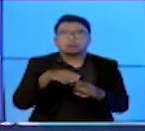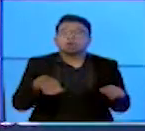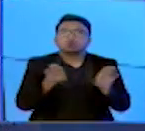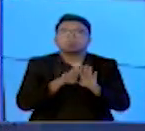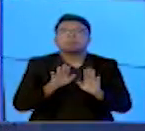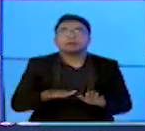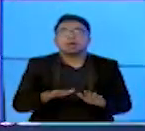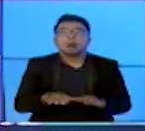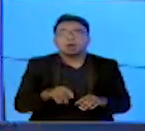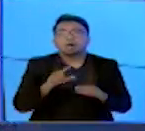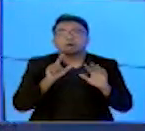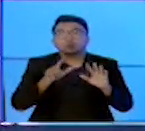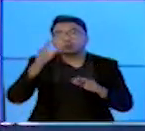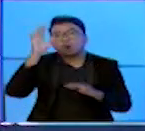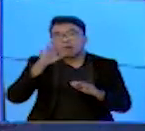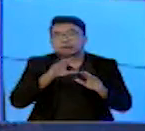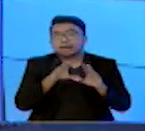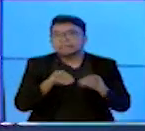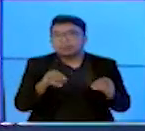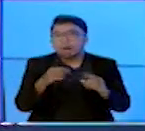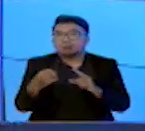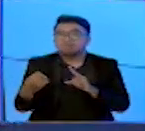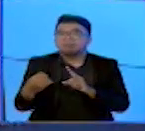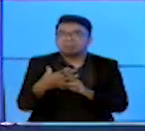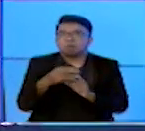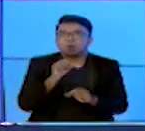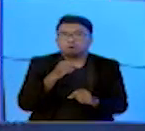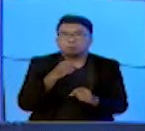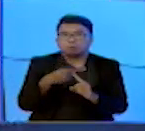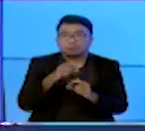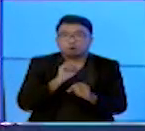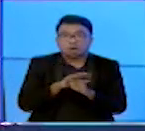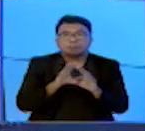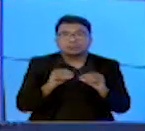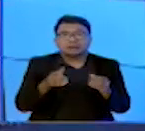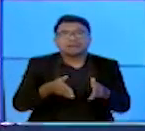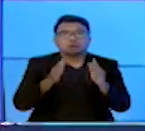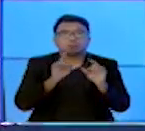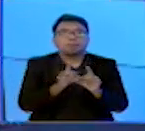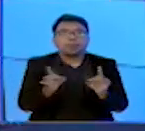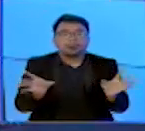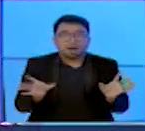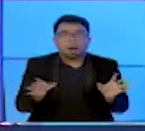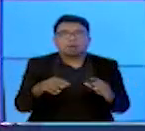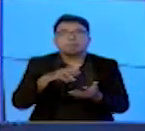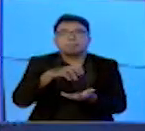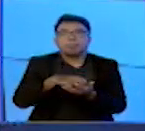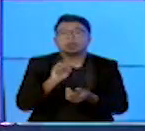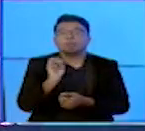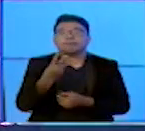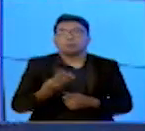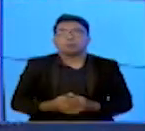jakarta pusat ditutup untuk sementara itu juara pegawai yang terkonfirmasi positif kofit naikin tersebut bekerja di gedung berbeda